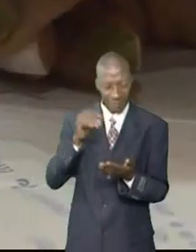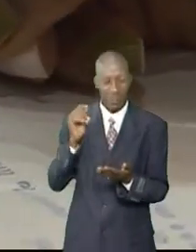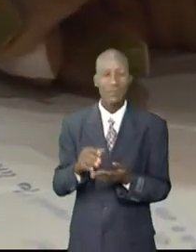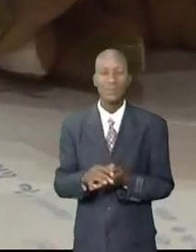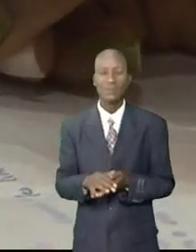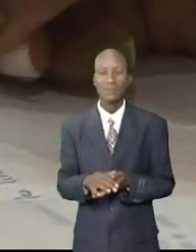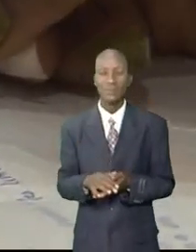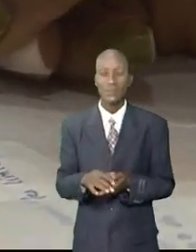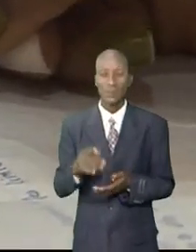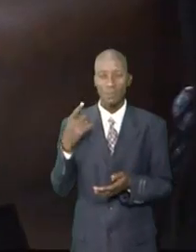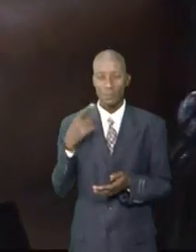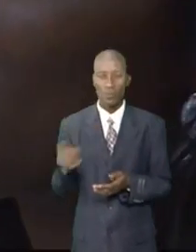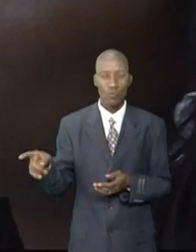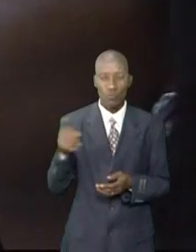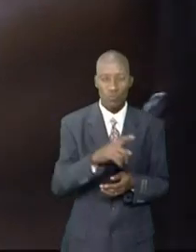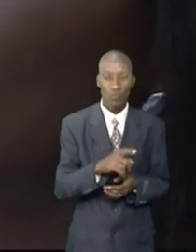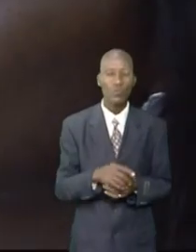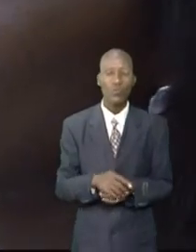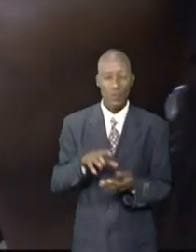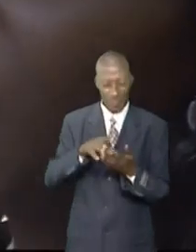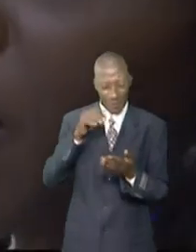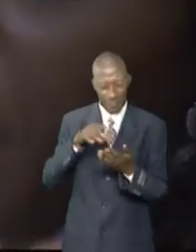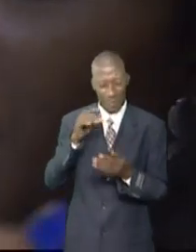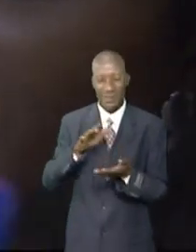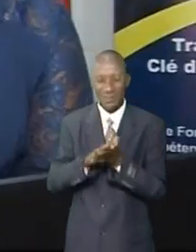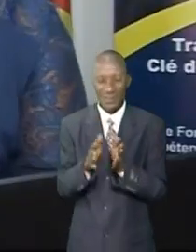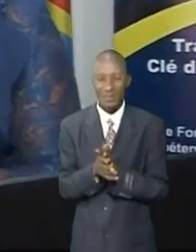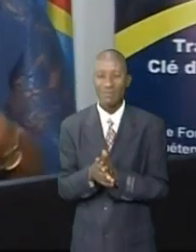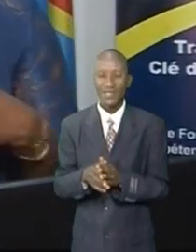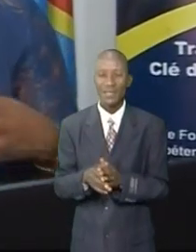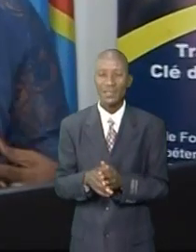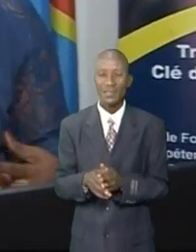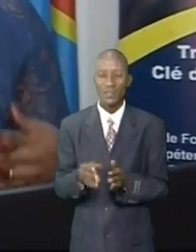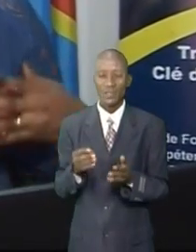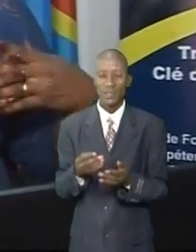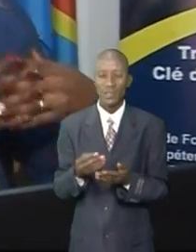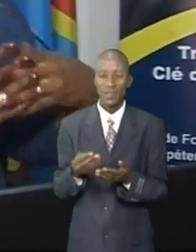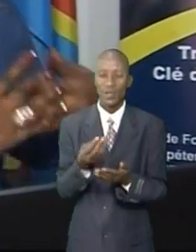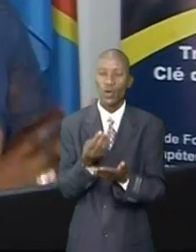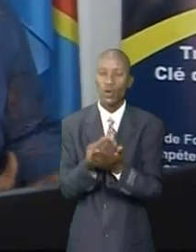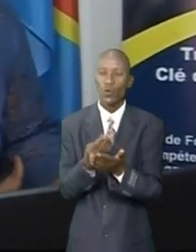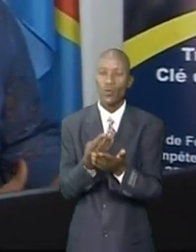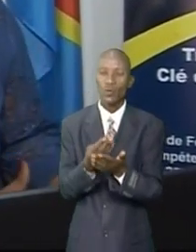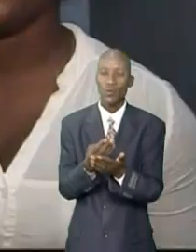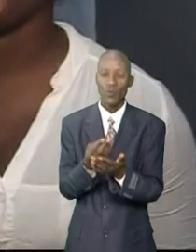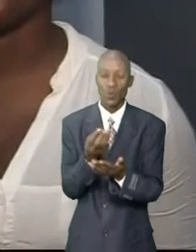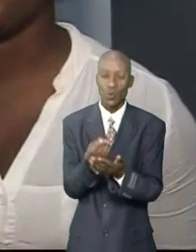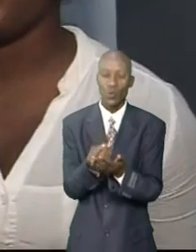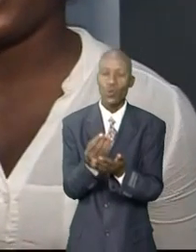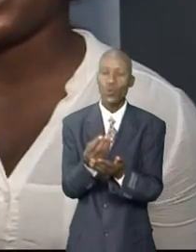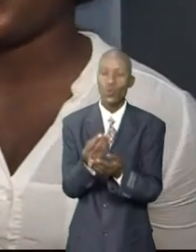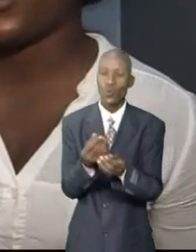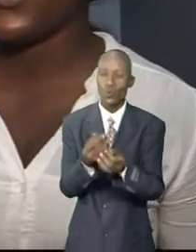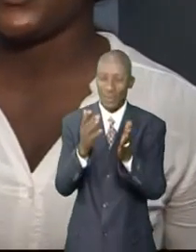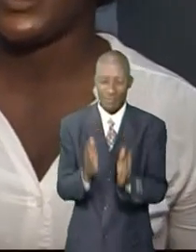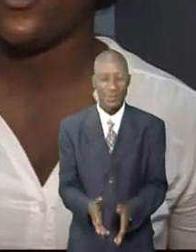l'assistant secrétaire protocole d'un des dirigeants qui va vous faire confiance. Alors, c'est le moment de vous former. Ce qui m'a motivé de